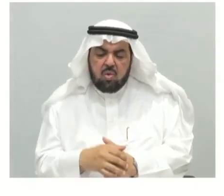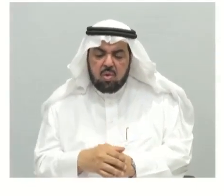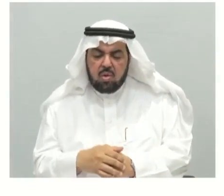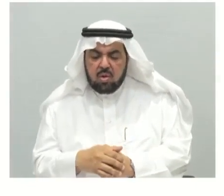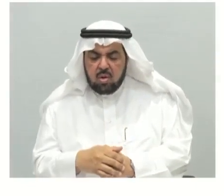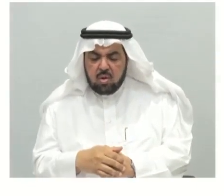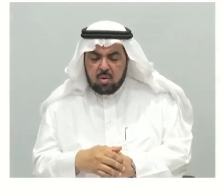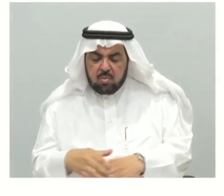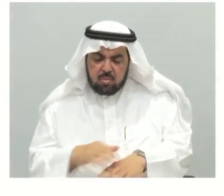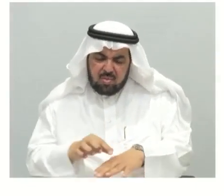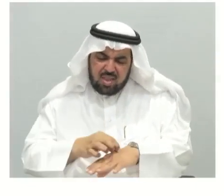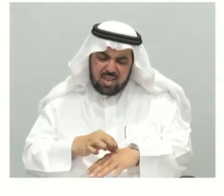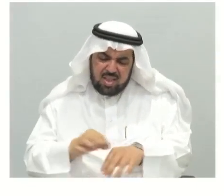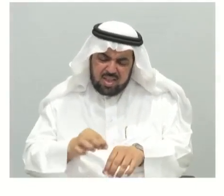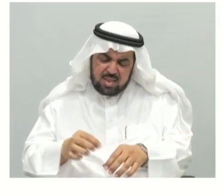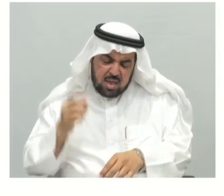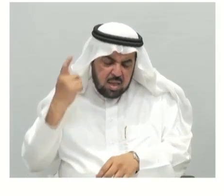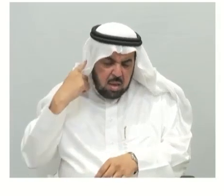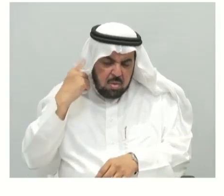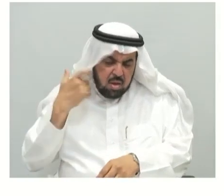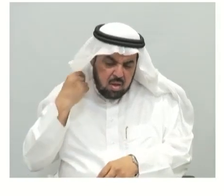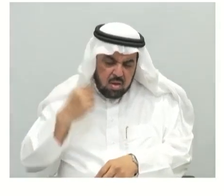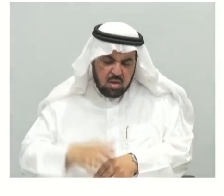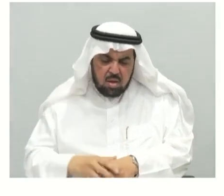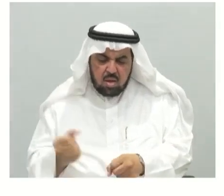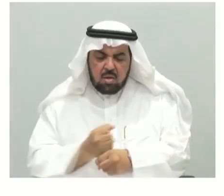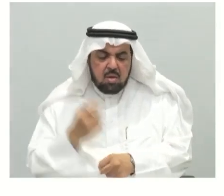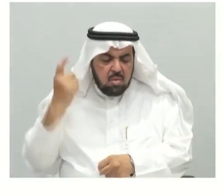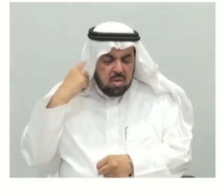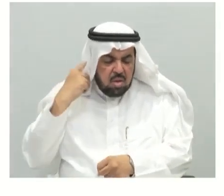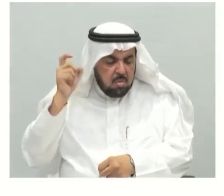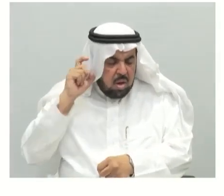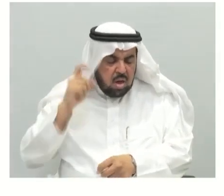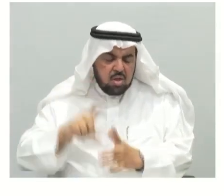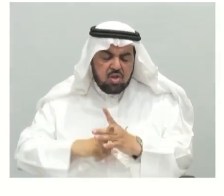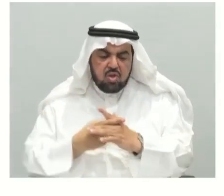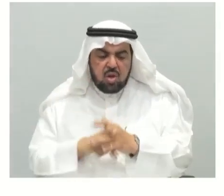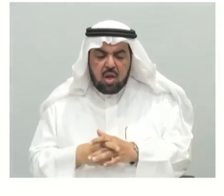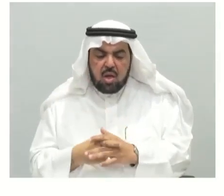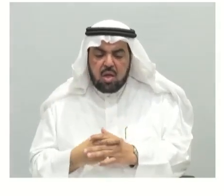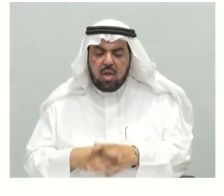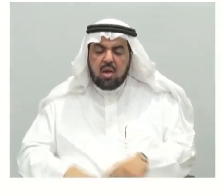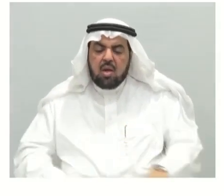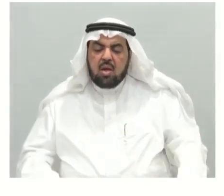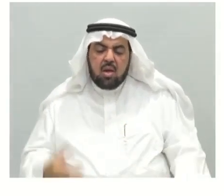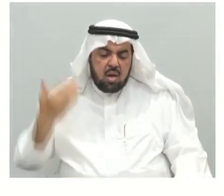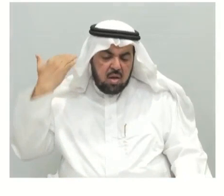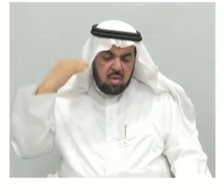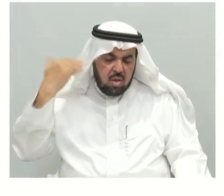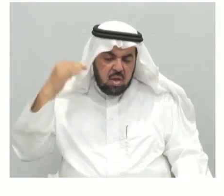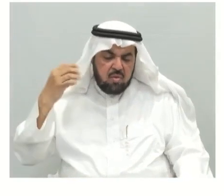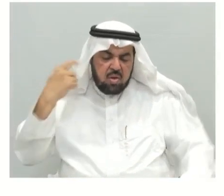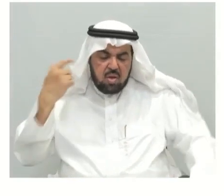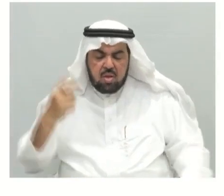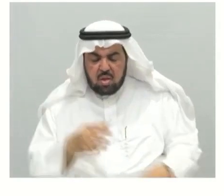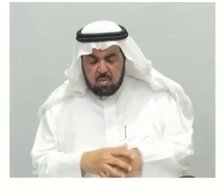الغشاء الطبلي للسمع يستخدم للسمع في المفصليات ما الذي يقابله من اختراعات الانسان نلاحظ